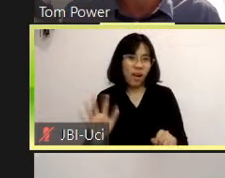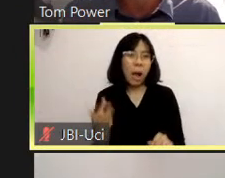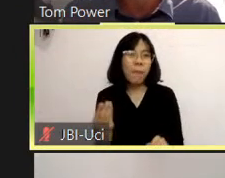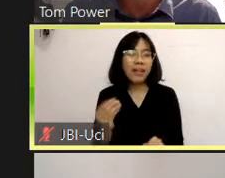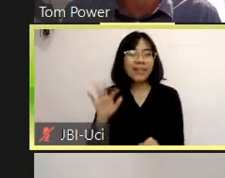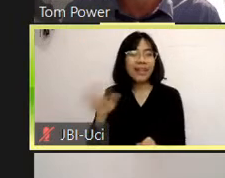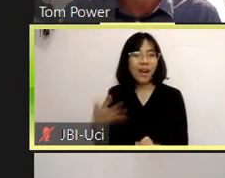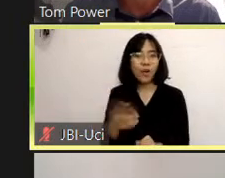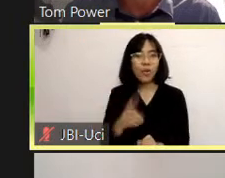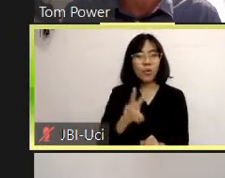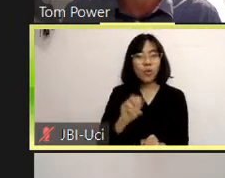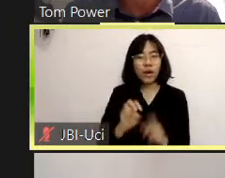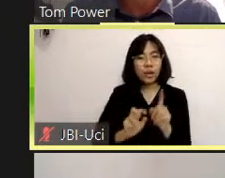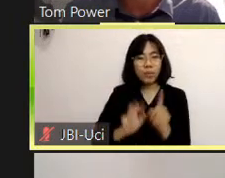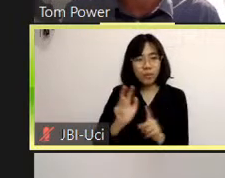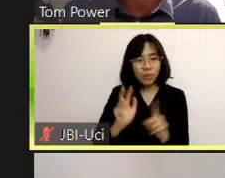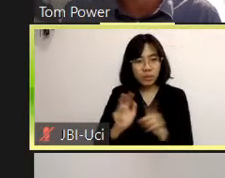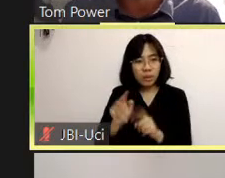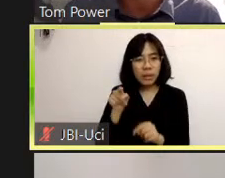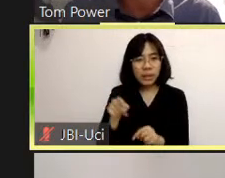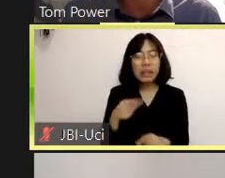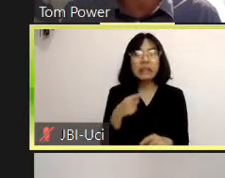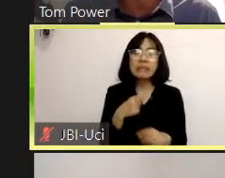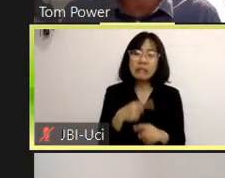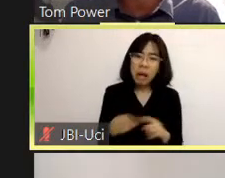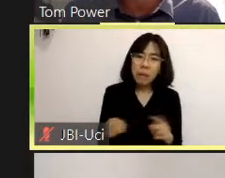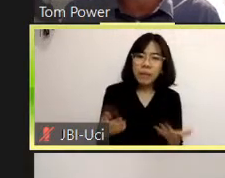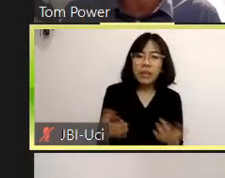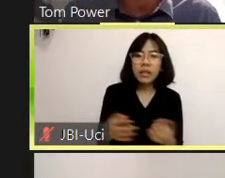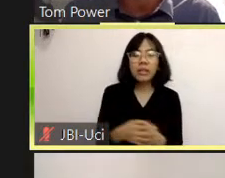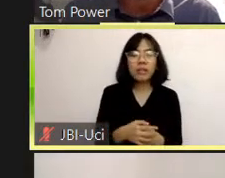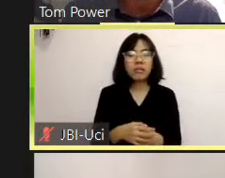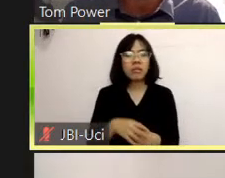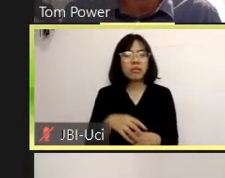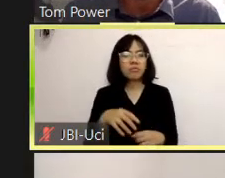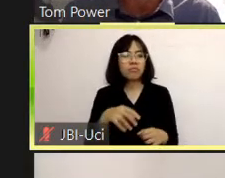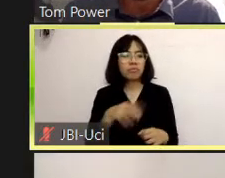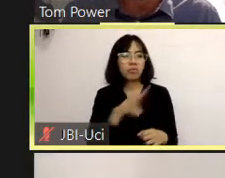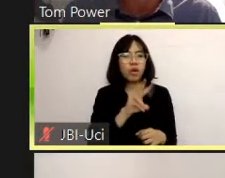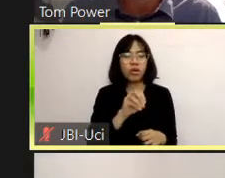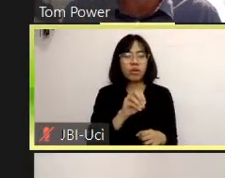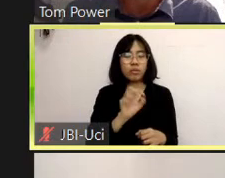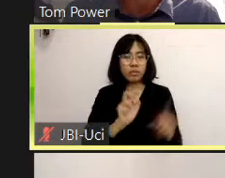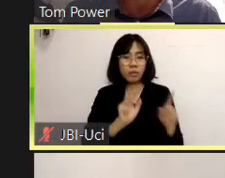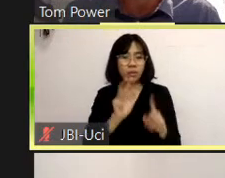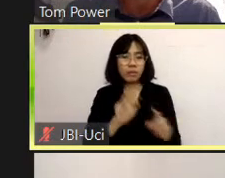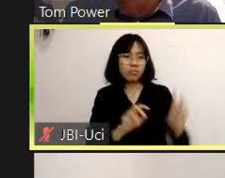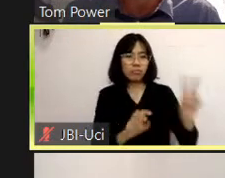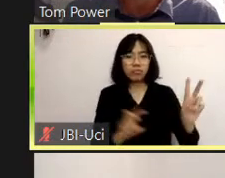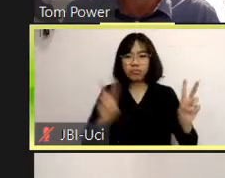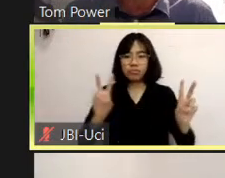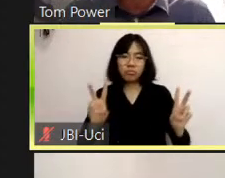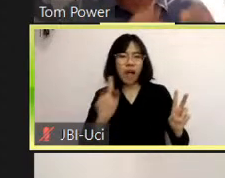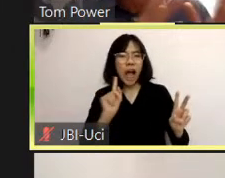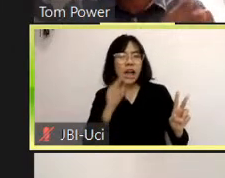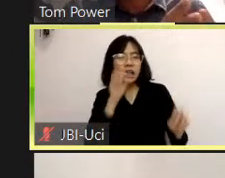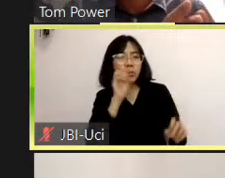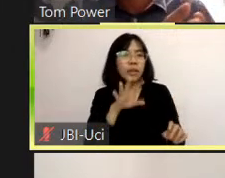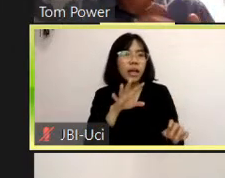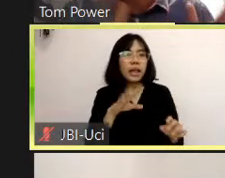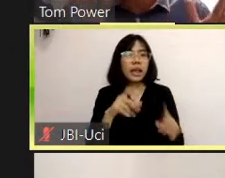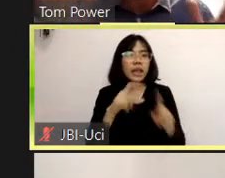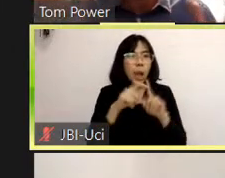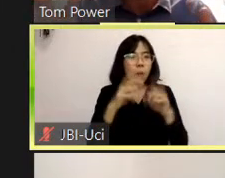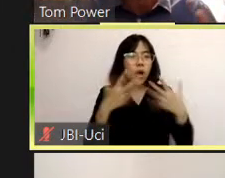paslon yang boleh dikatakan pro-demokrasi atau ramah terhadap demokrasi. Kalau Prabowo